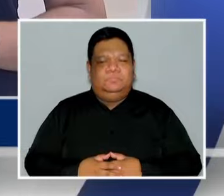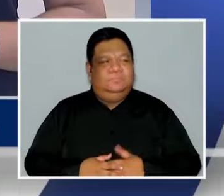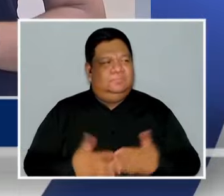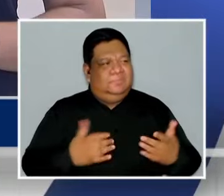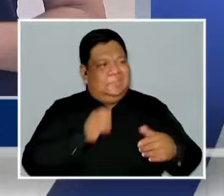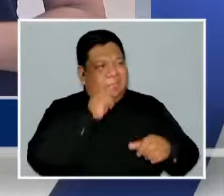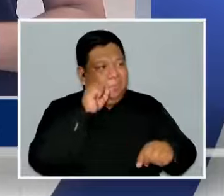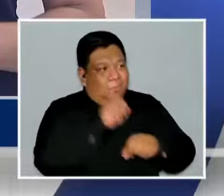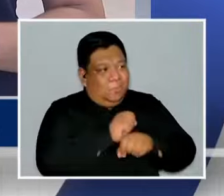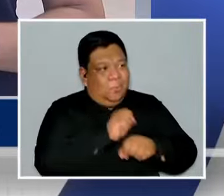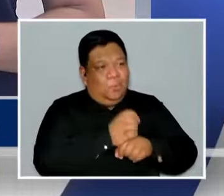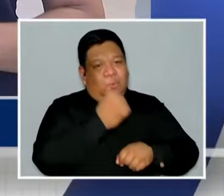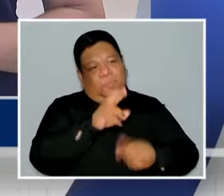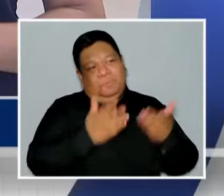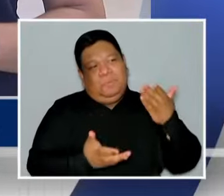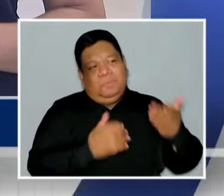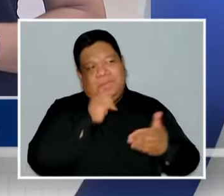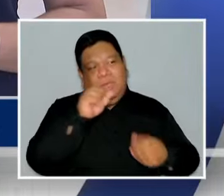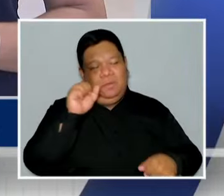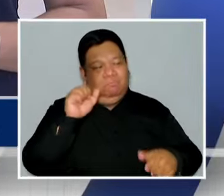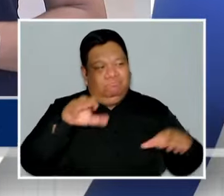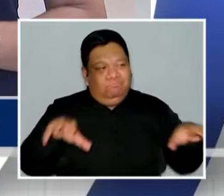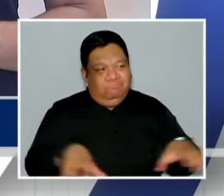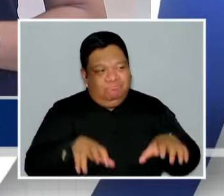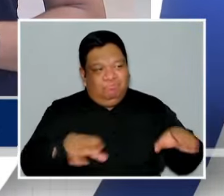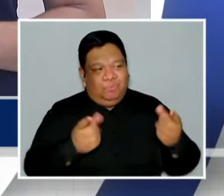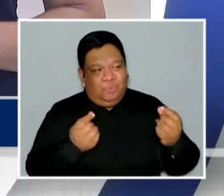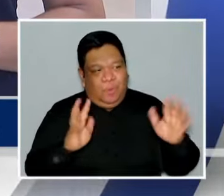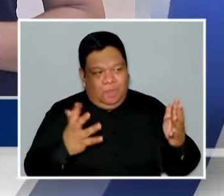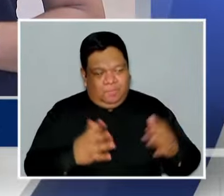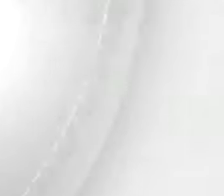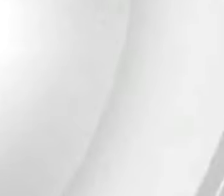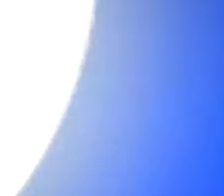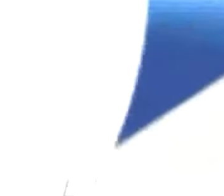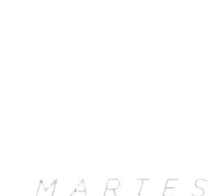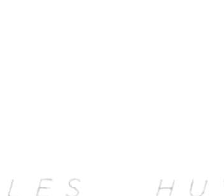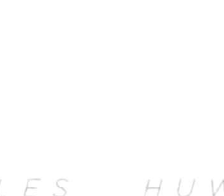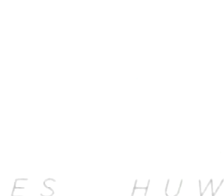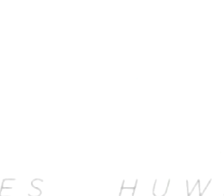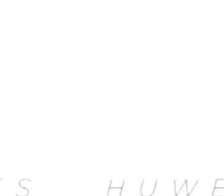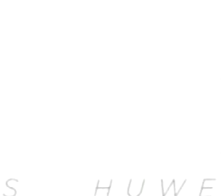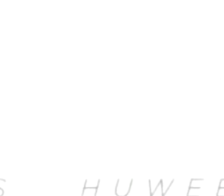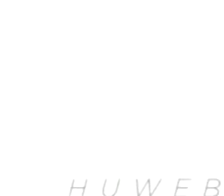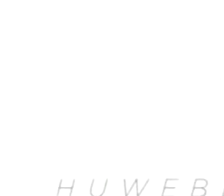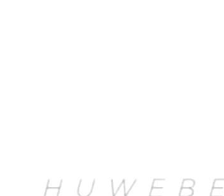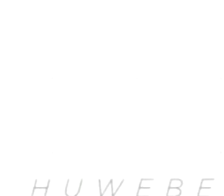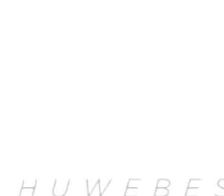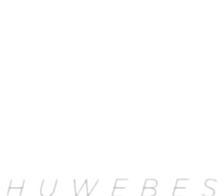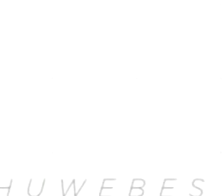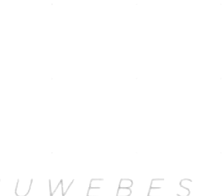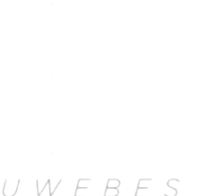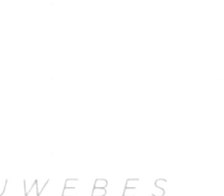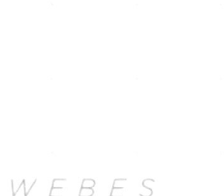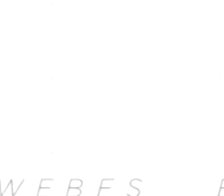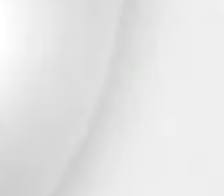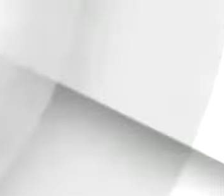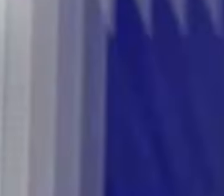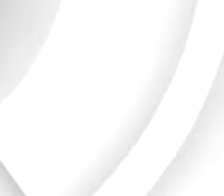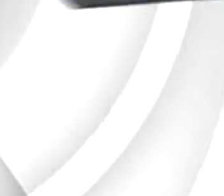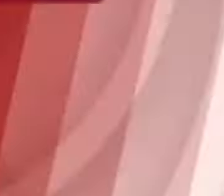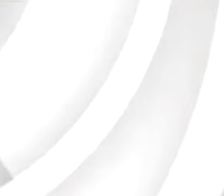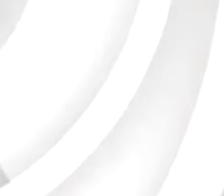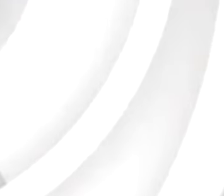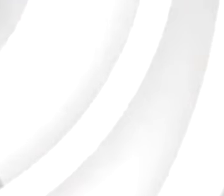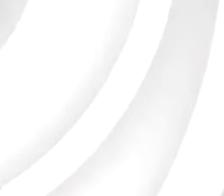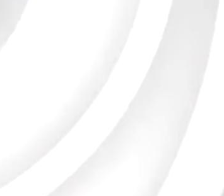hindi nagtatrabaho. Maraming salamat, Johnson Manabat. Tuloy-tuloy po ang ating pagpapatrol sa bayan